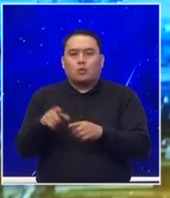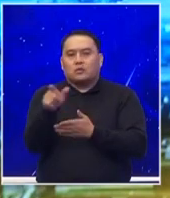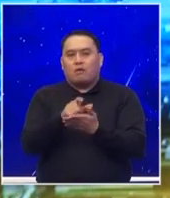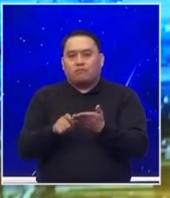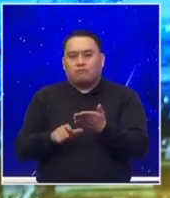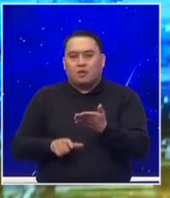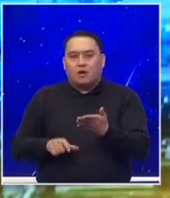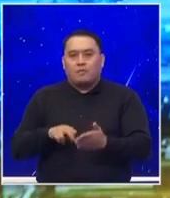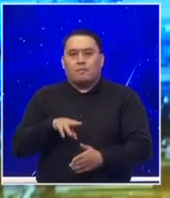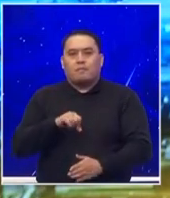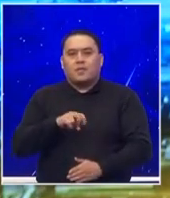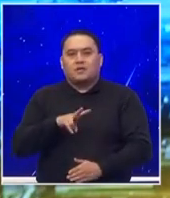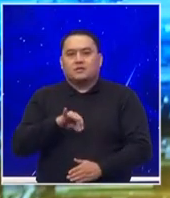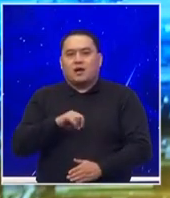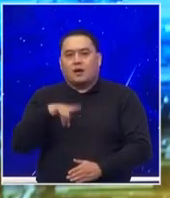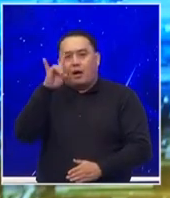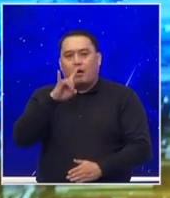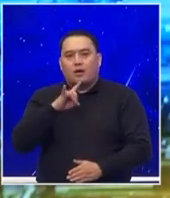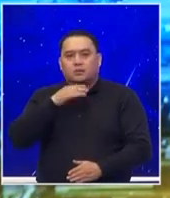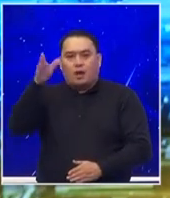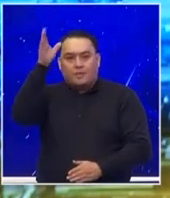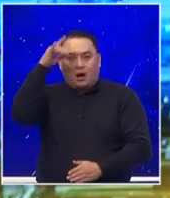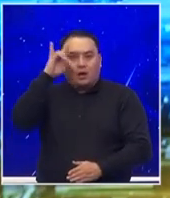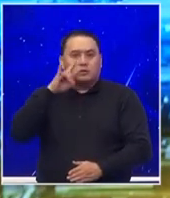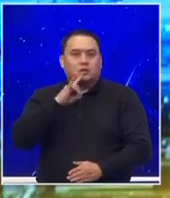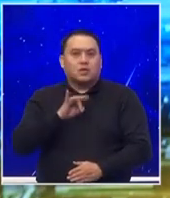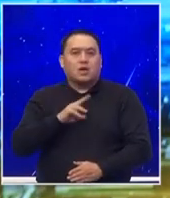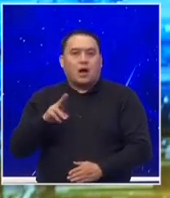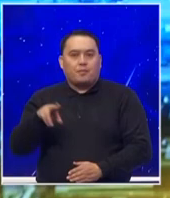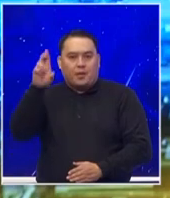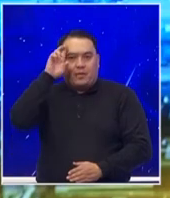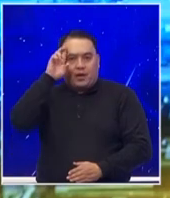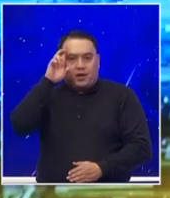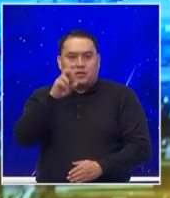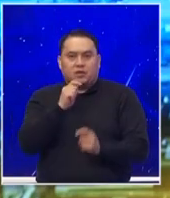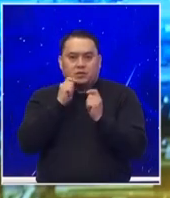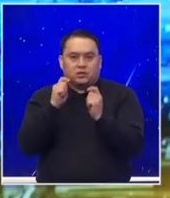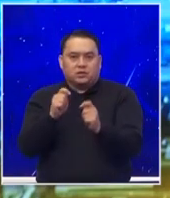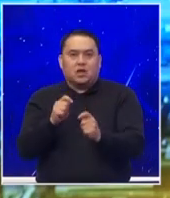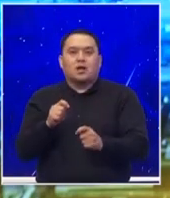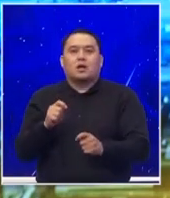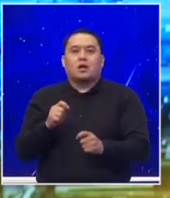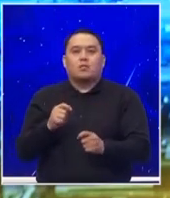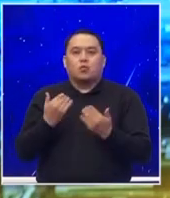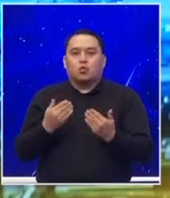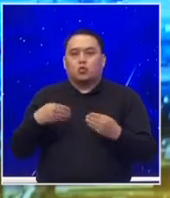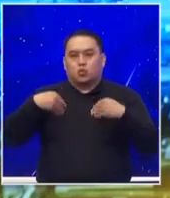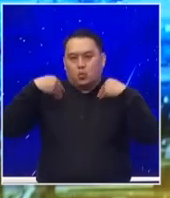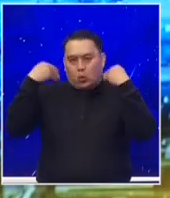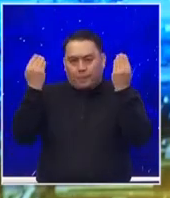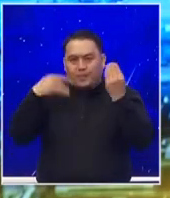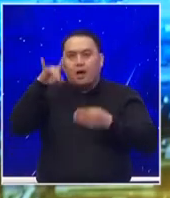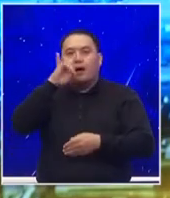авторы Қадыр Мырза Әлі, қазақтың халық ақыны, Қазақстан Республикасының мемлекеттік сыйлығының егері бүгін туған күні.